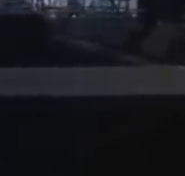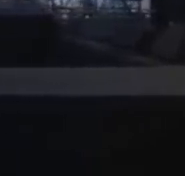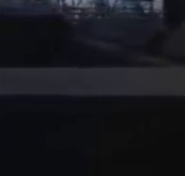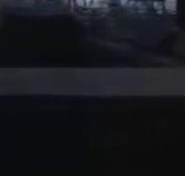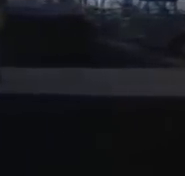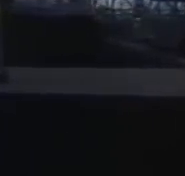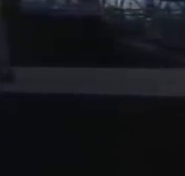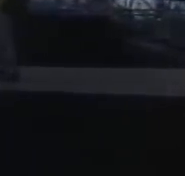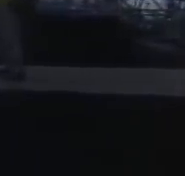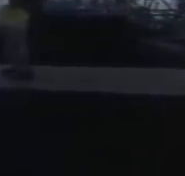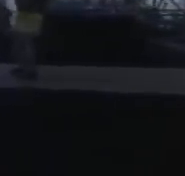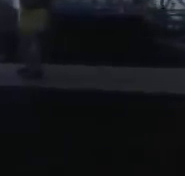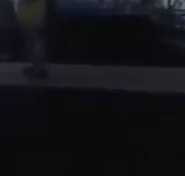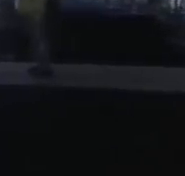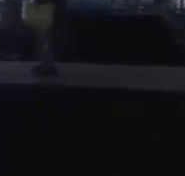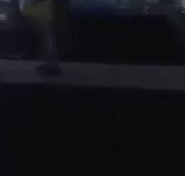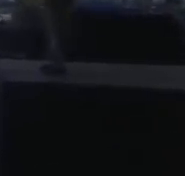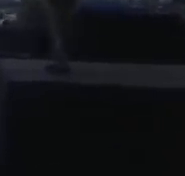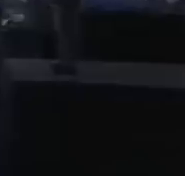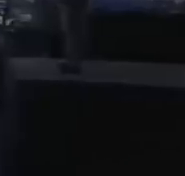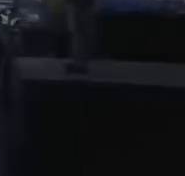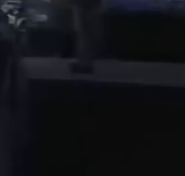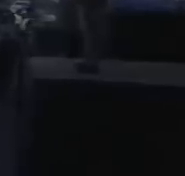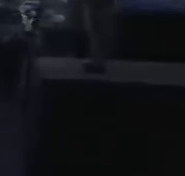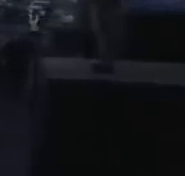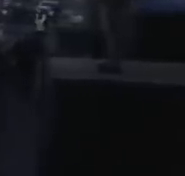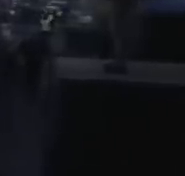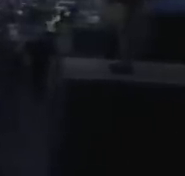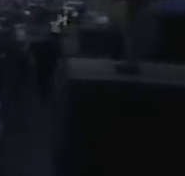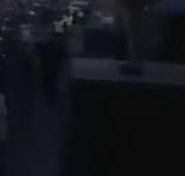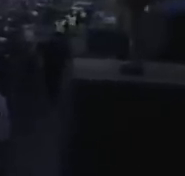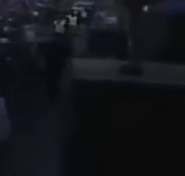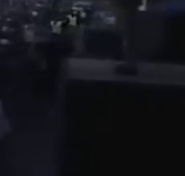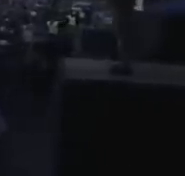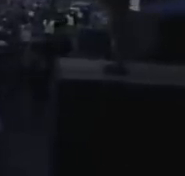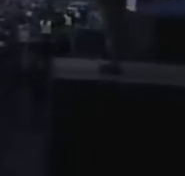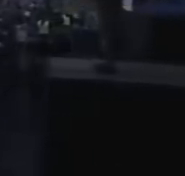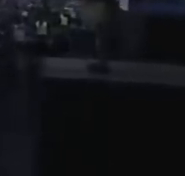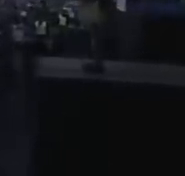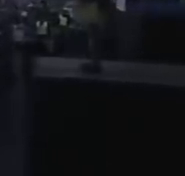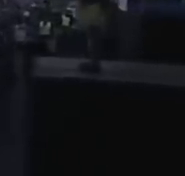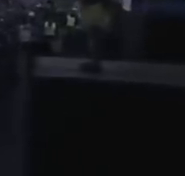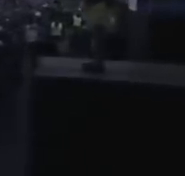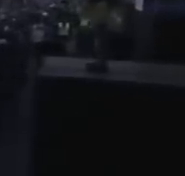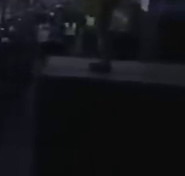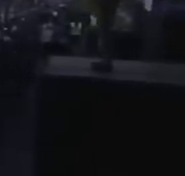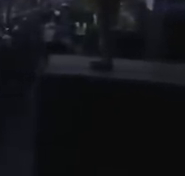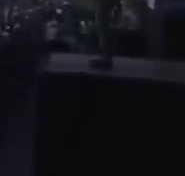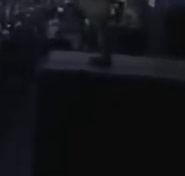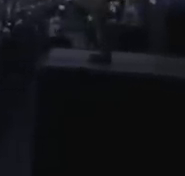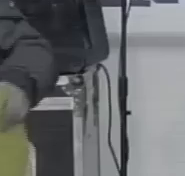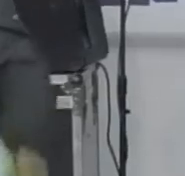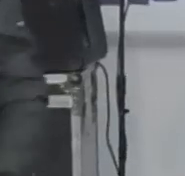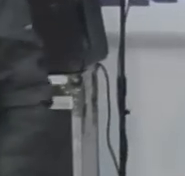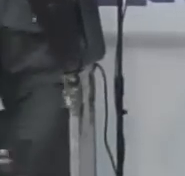Parlamento e abbiamo disintegrato quella finta sacralità del Parlamento, di gente nominata, di